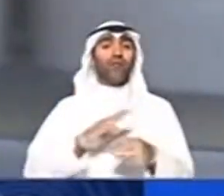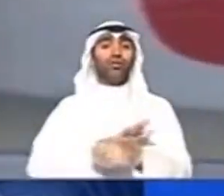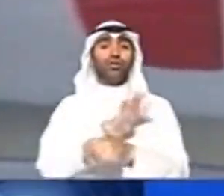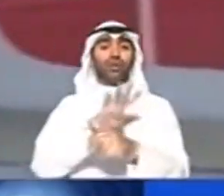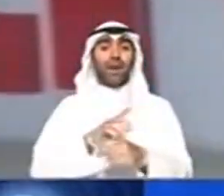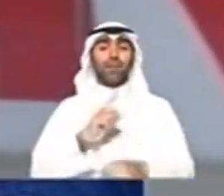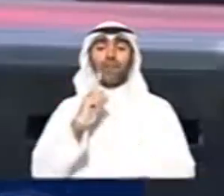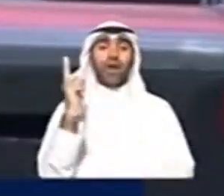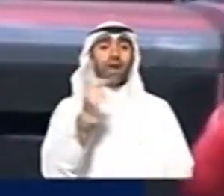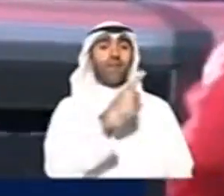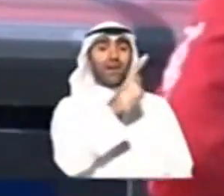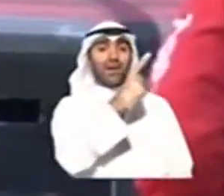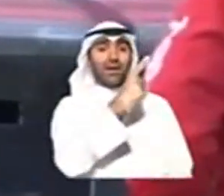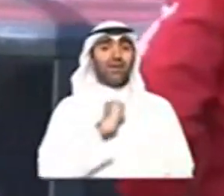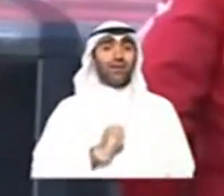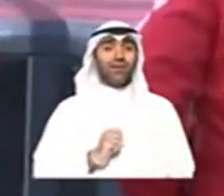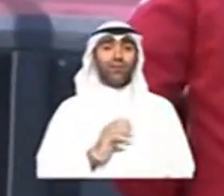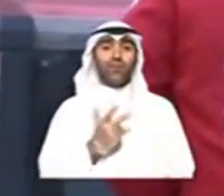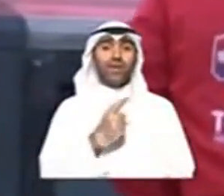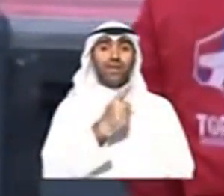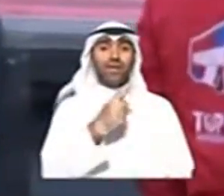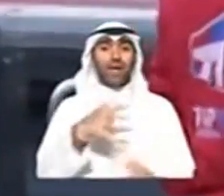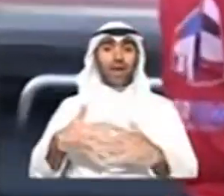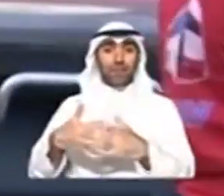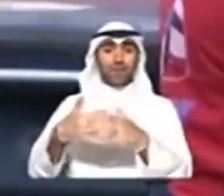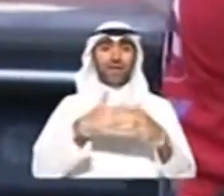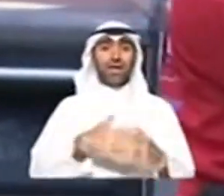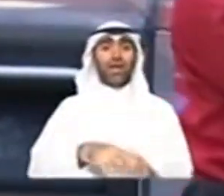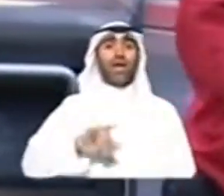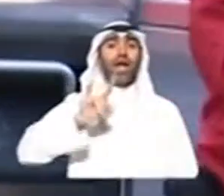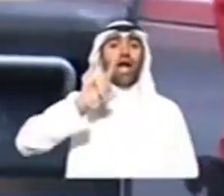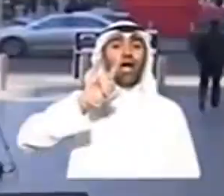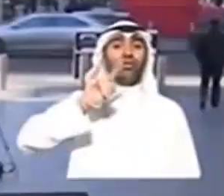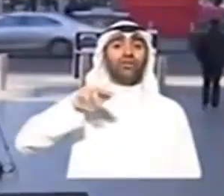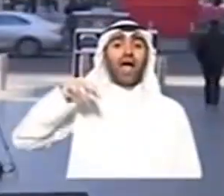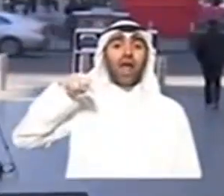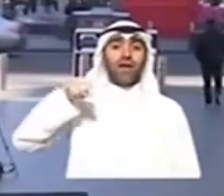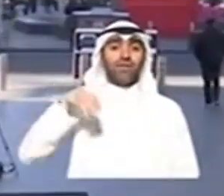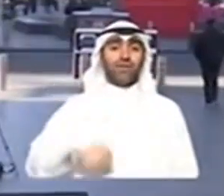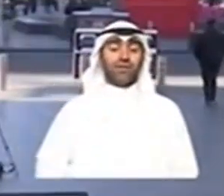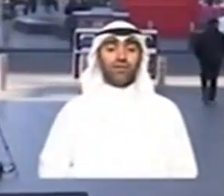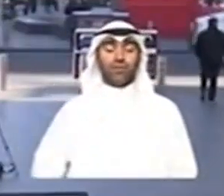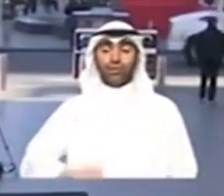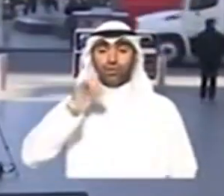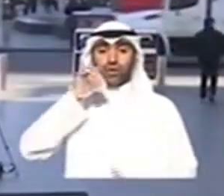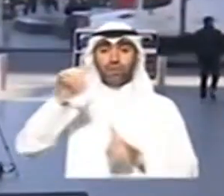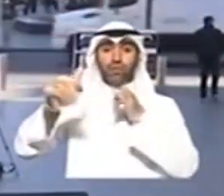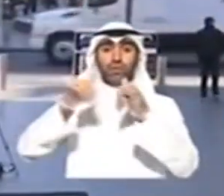خاصة مع سرعة تفشي الفيروس وإعلان حالة الطوارئ على المستوى الوطني